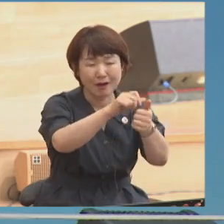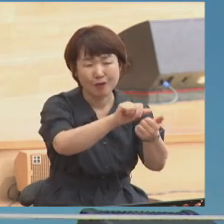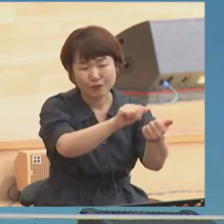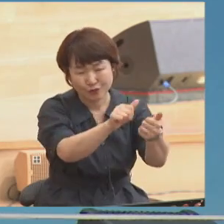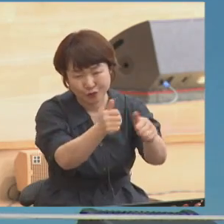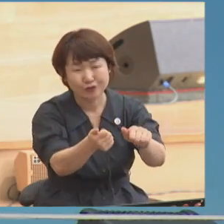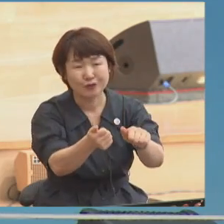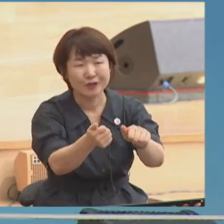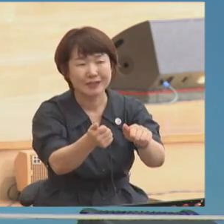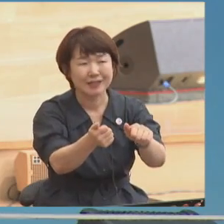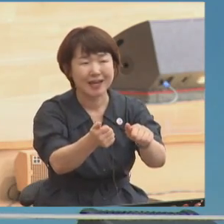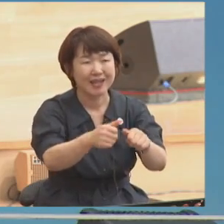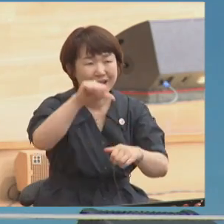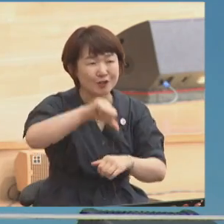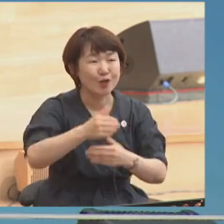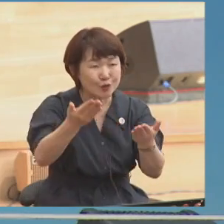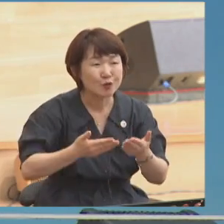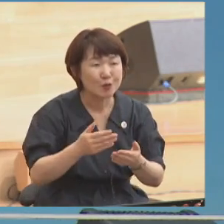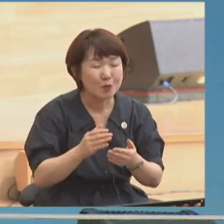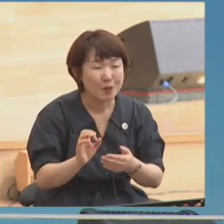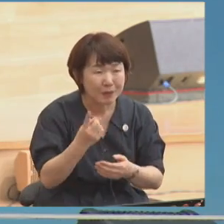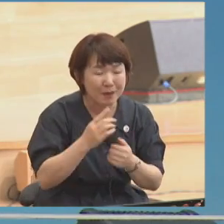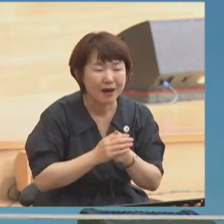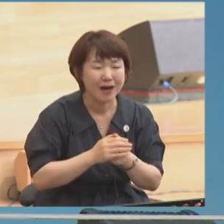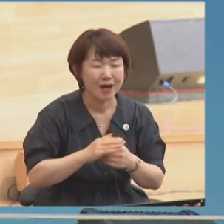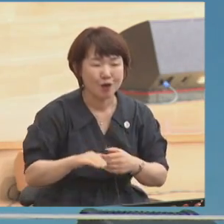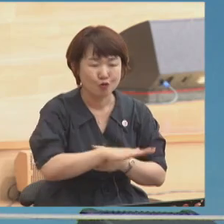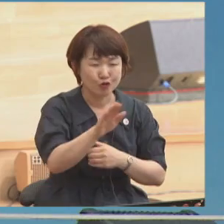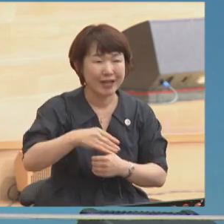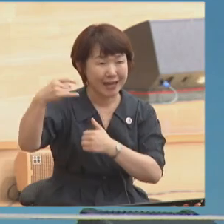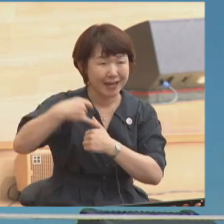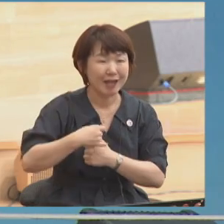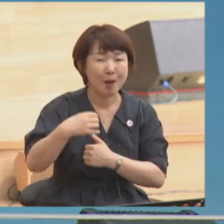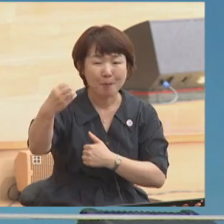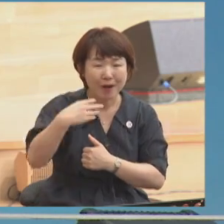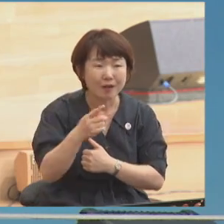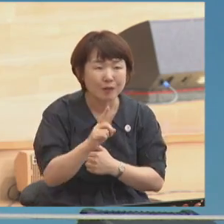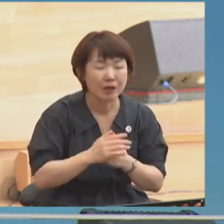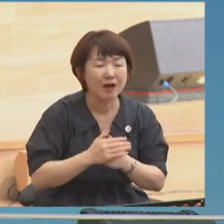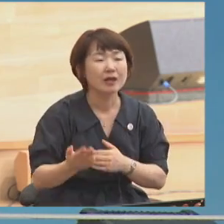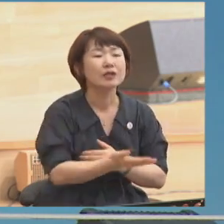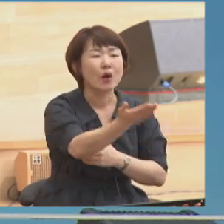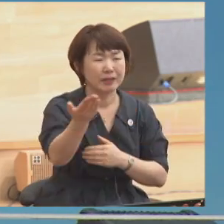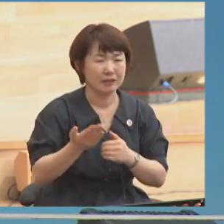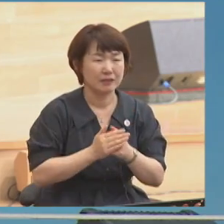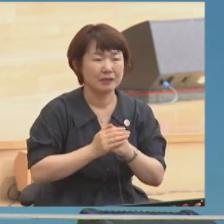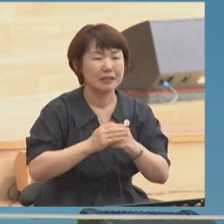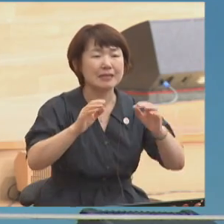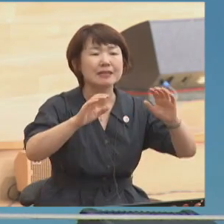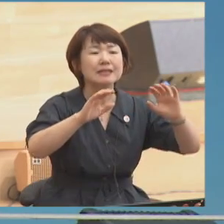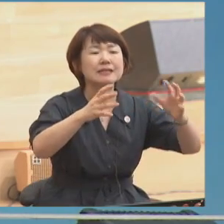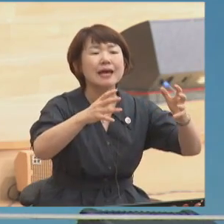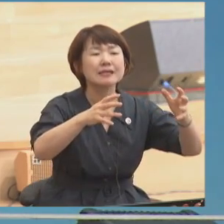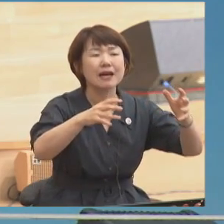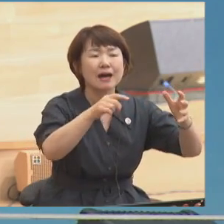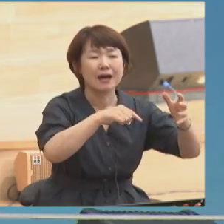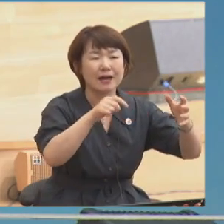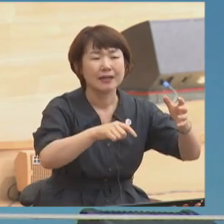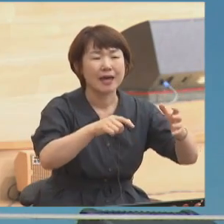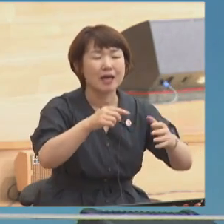저주시면서 우리더러 뭐라고 말했습니까? 우리 보고 너희는 세상에